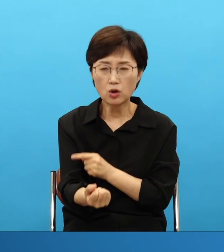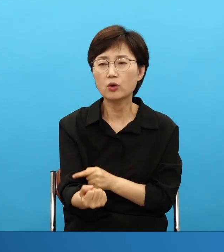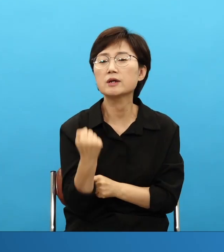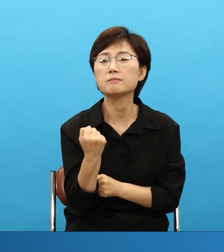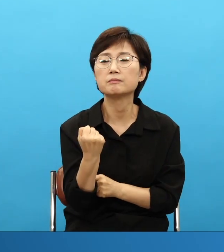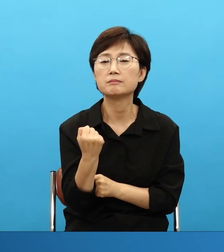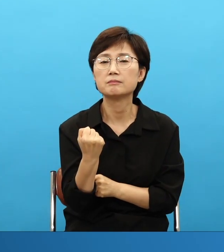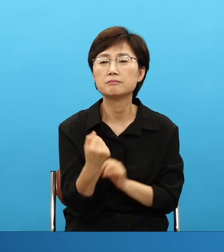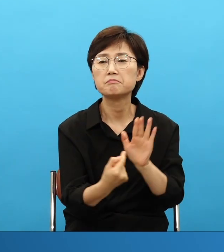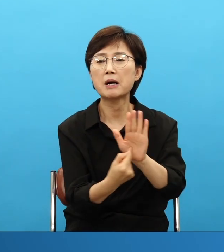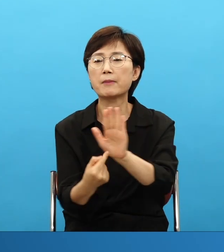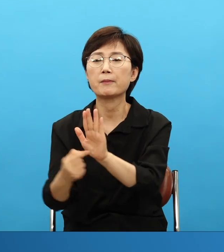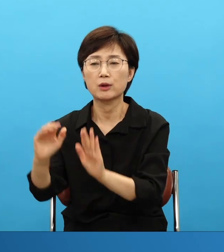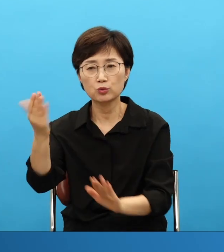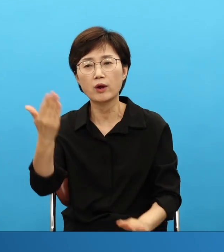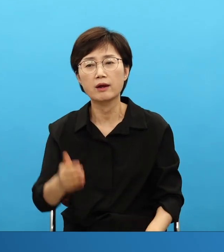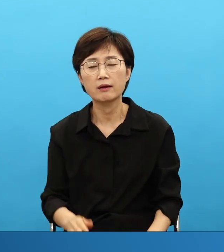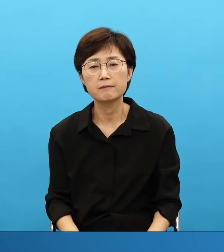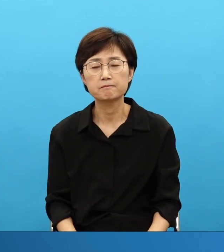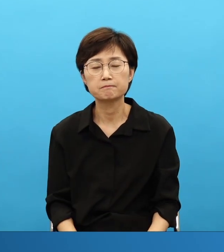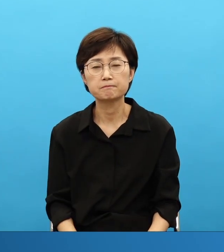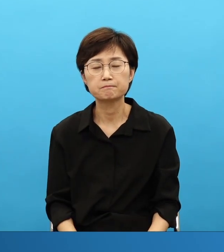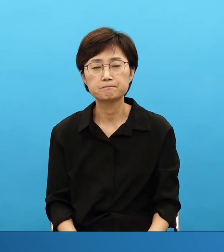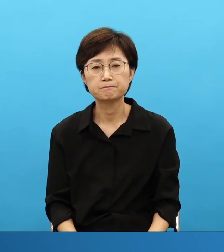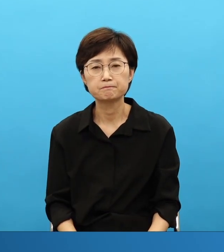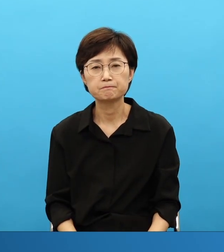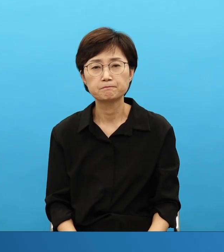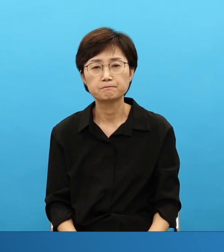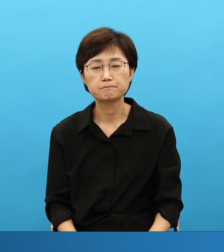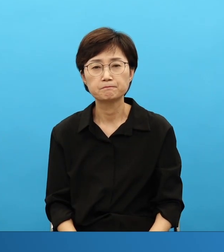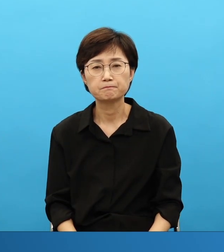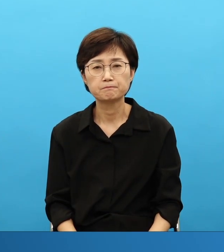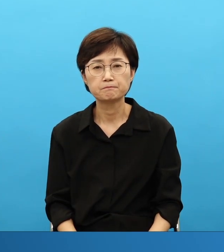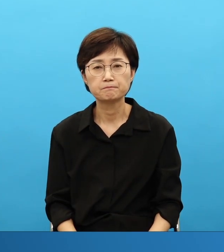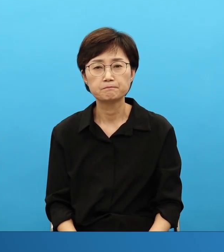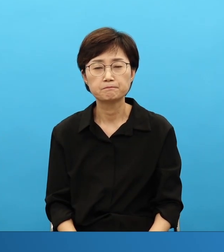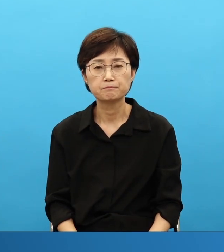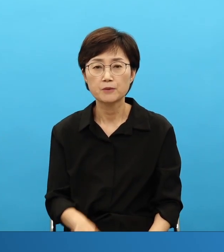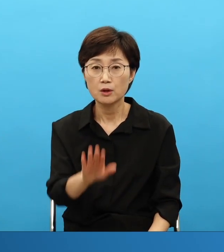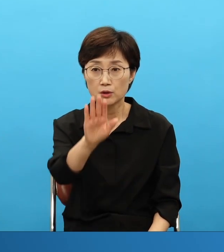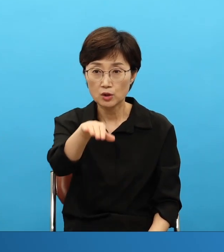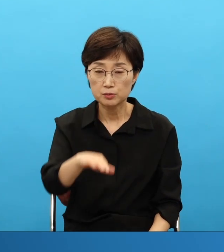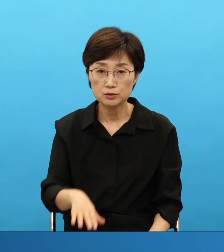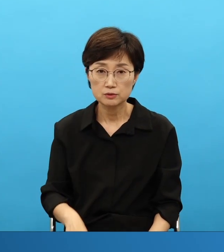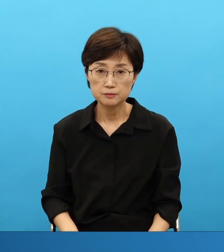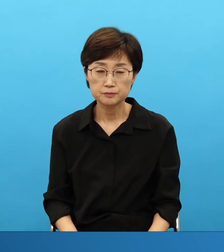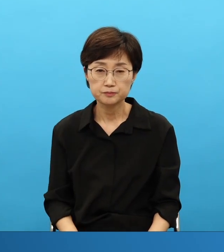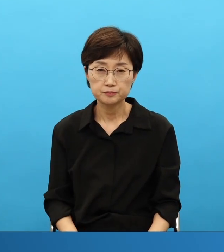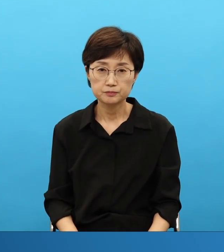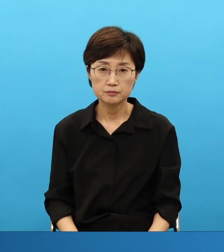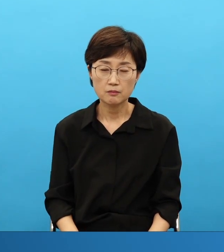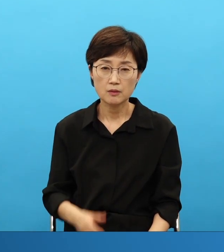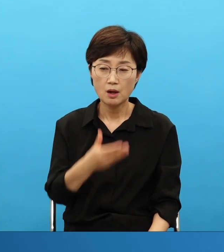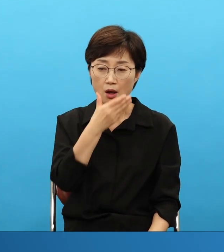시 그 속지 마셔야 됩니다 기준이냐 짧으냐